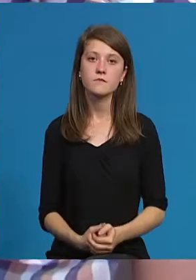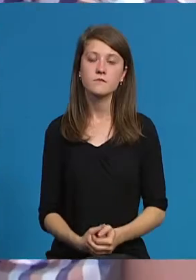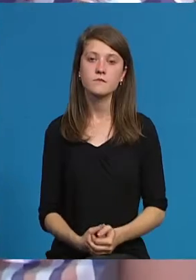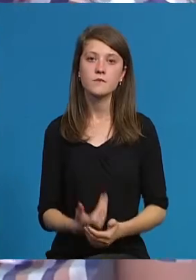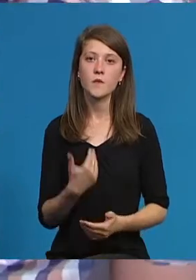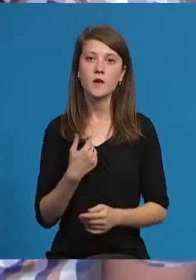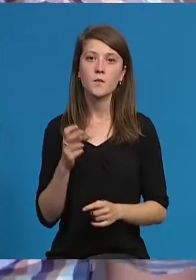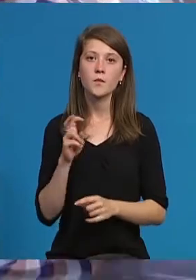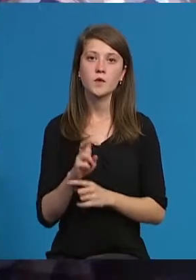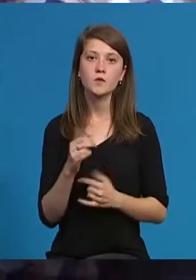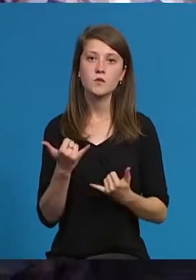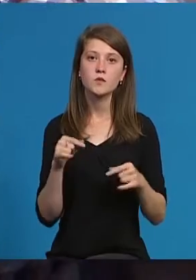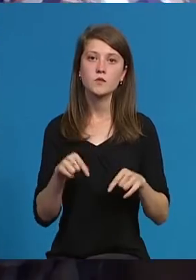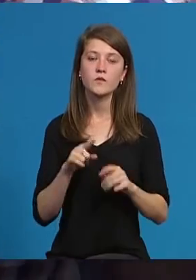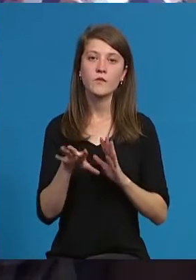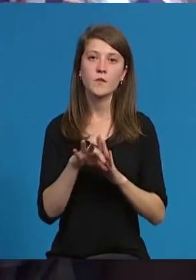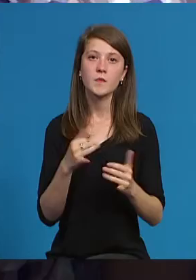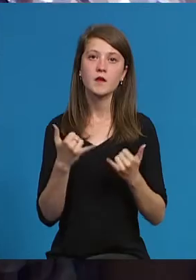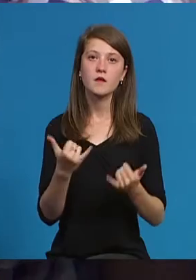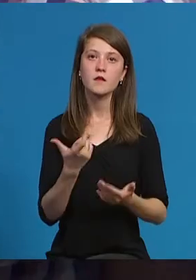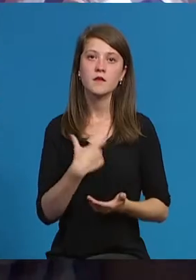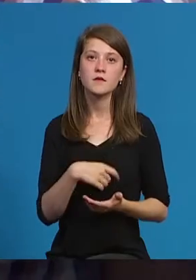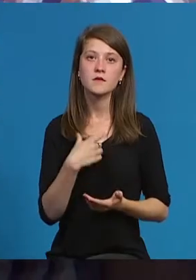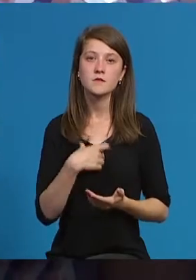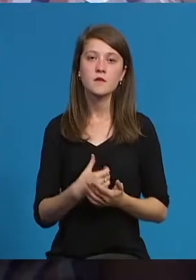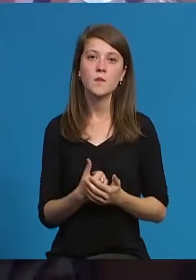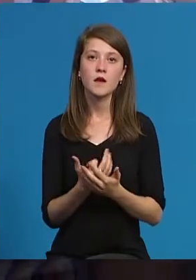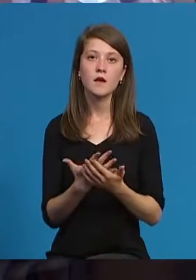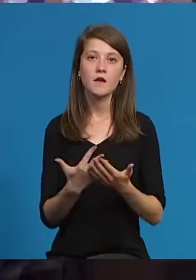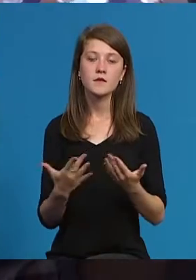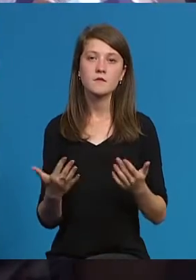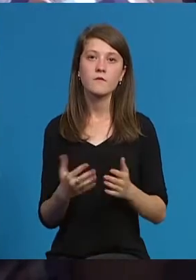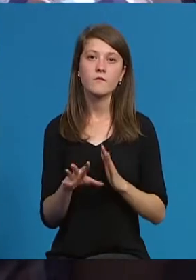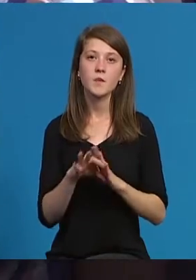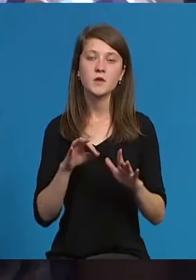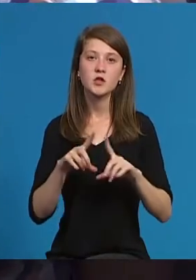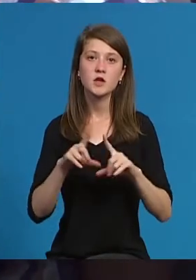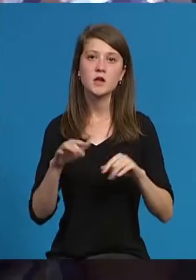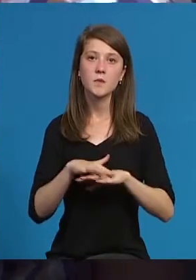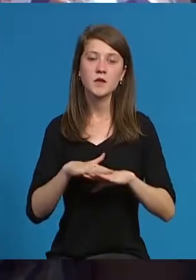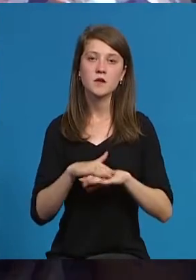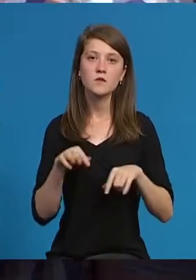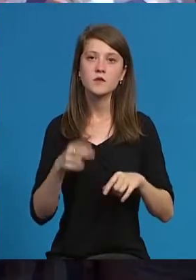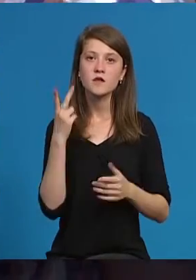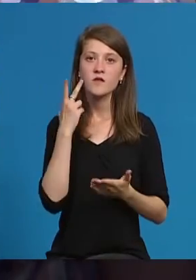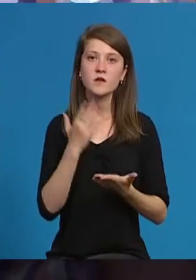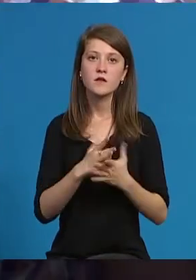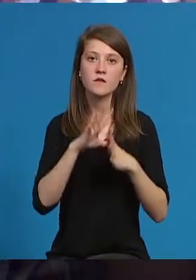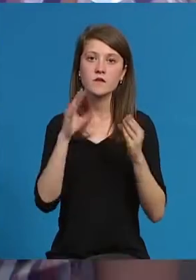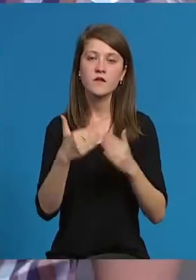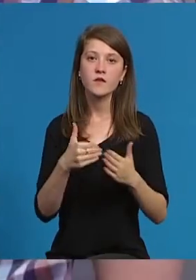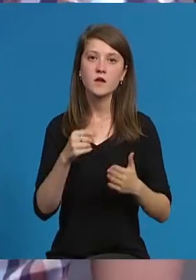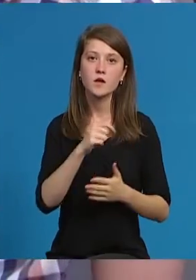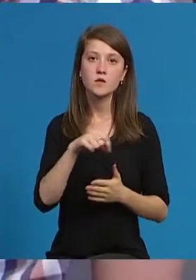Я прийшов сьогодні сюди, щоб вибрати для себе канцелярію. Вибрав шкільний базар, тому що тут завжди є все, від ручки